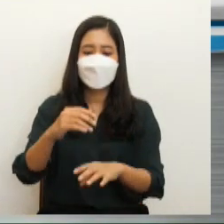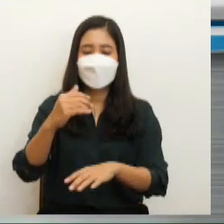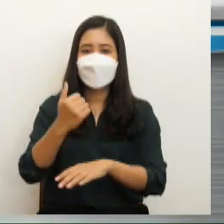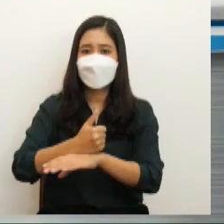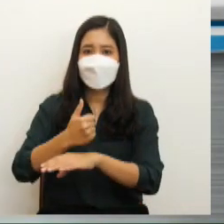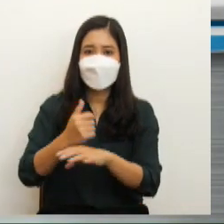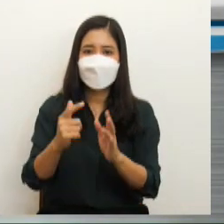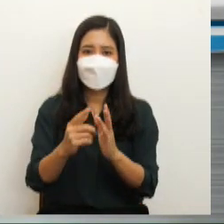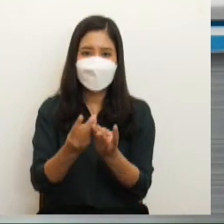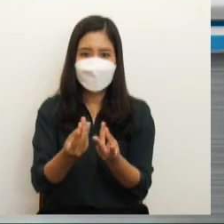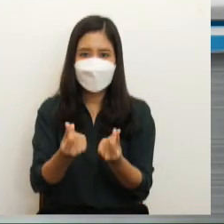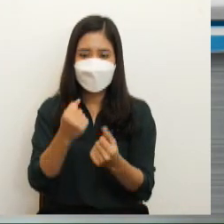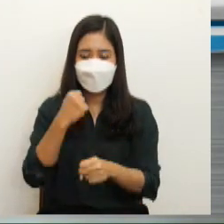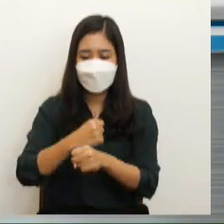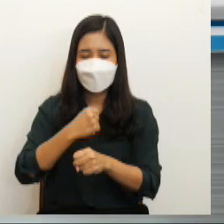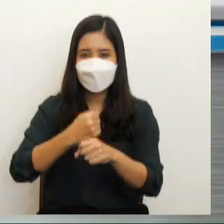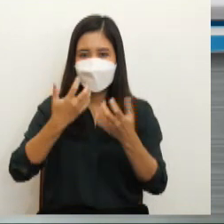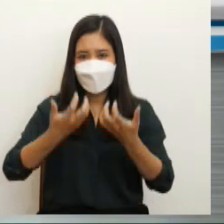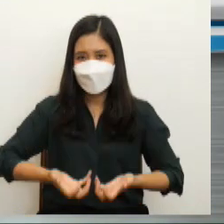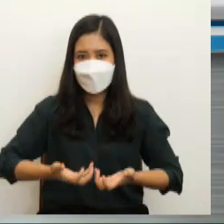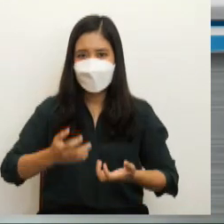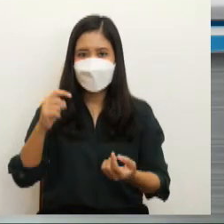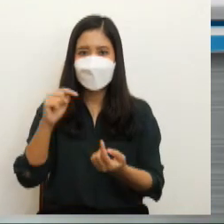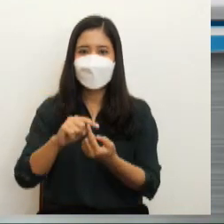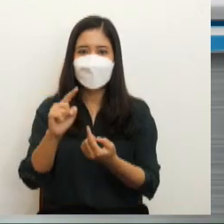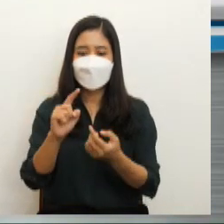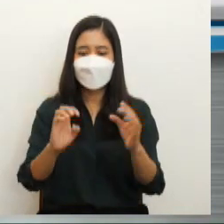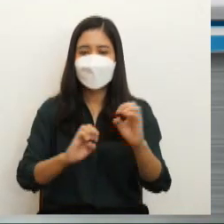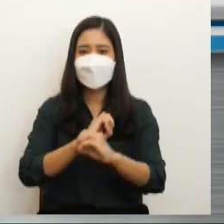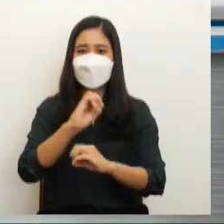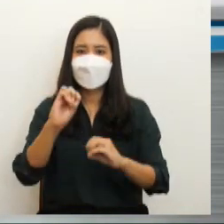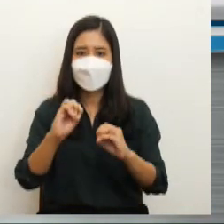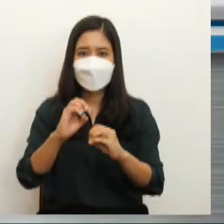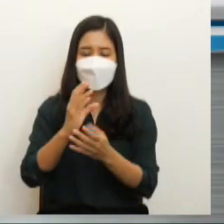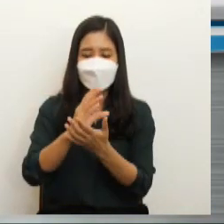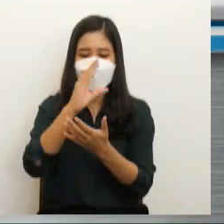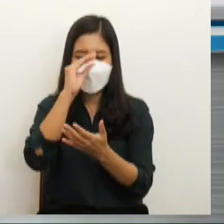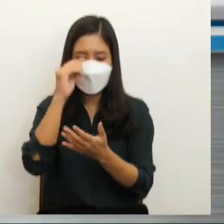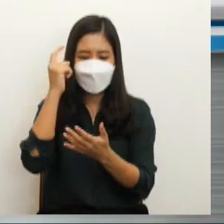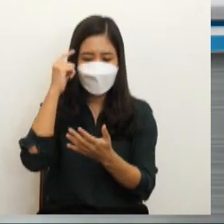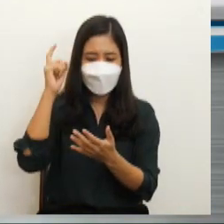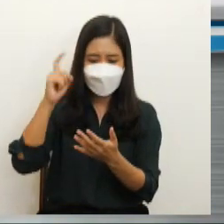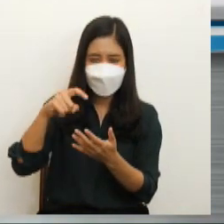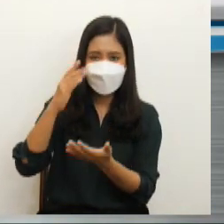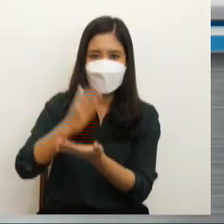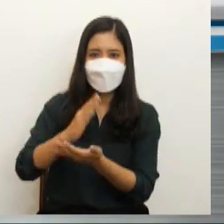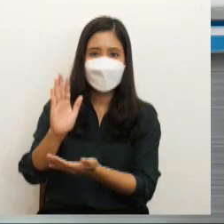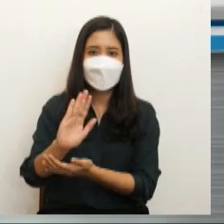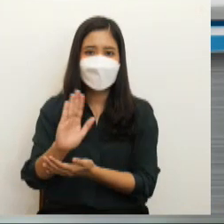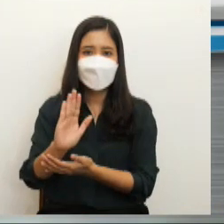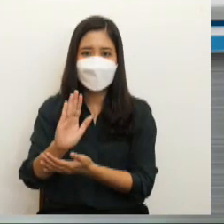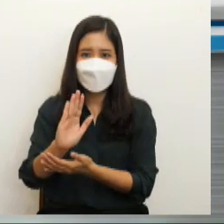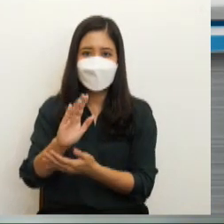ต้องทำงานกันอย่างหนักภายใต้ความปลอดภัยแต่การเรียนรู้ต้องไม่หยุดนิ่งภายใต้5ออนตรง